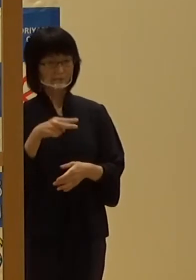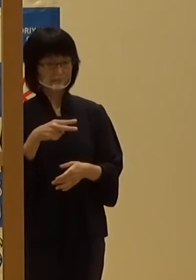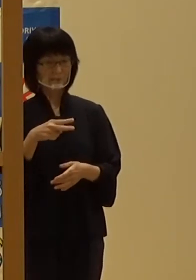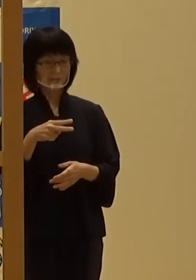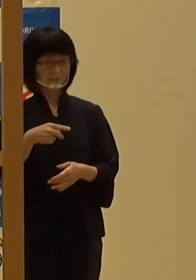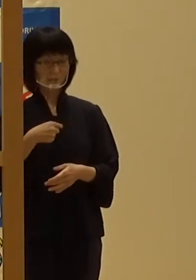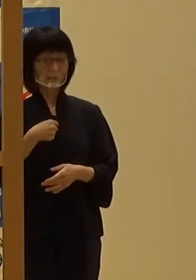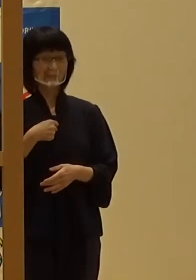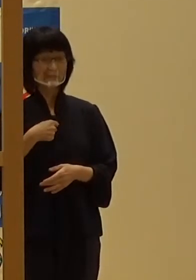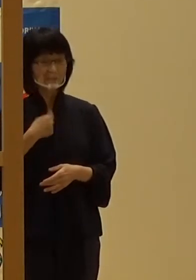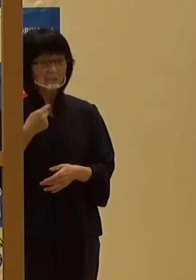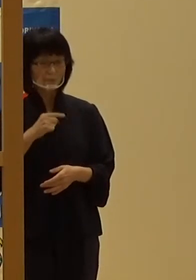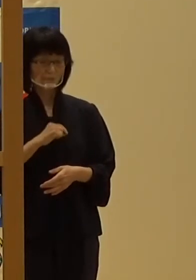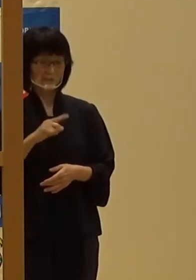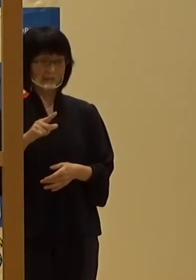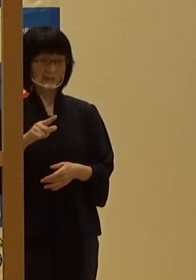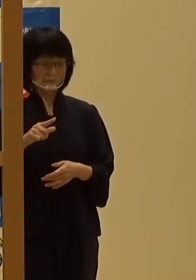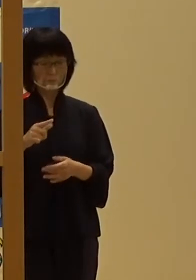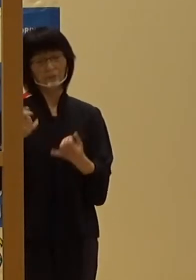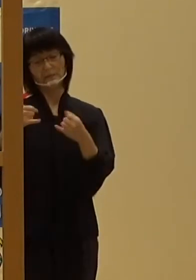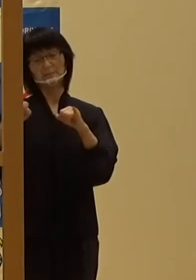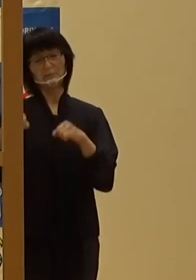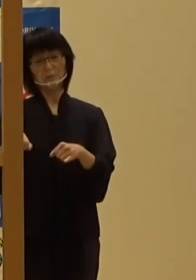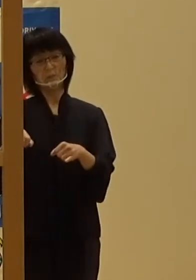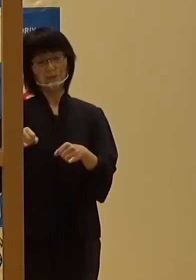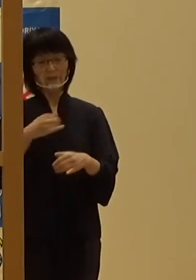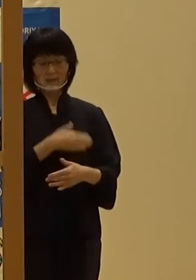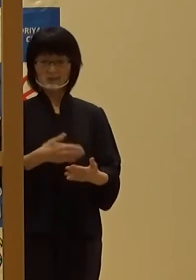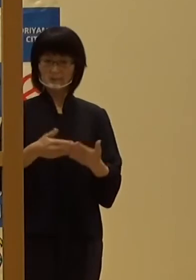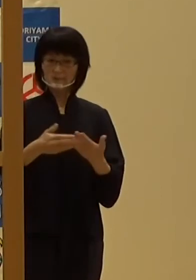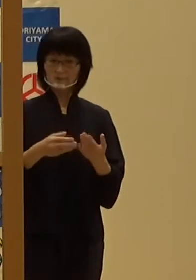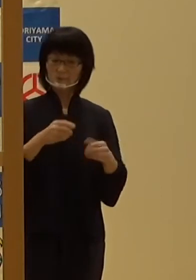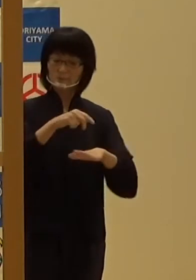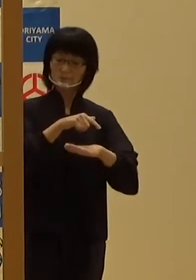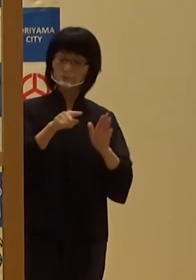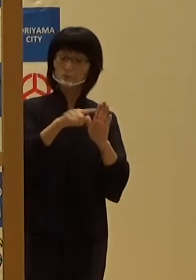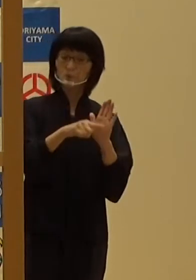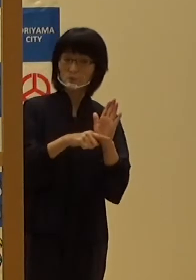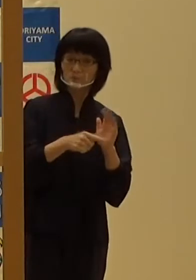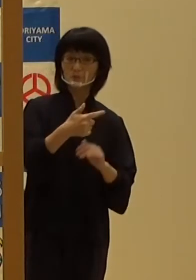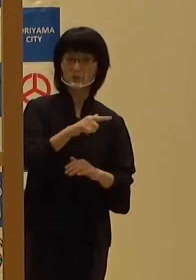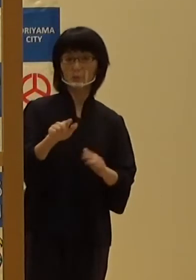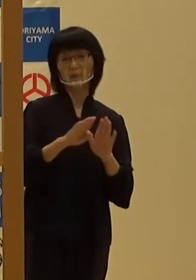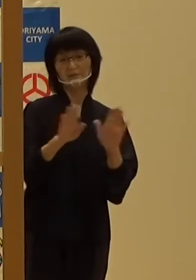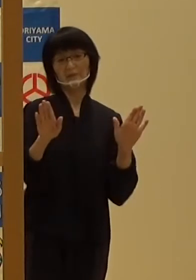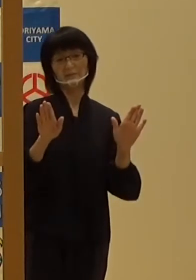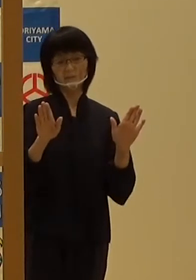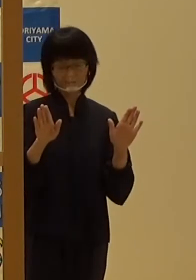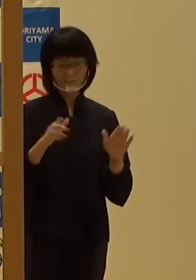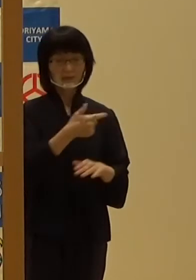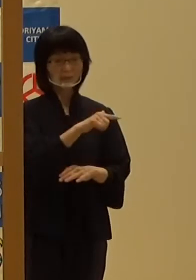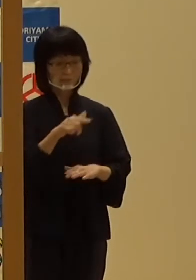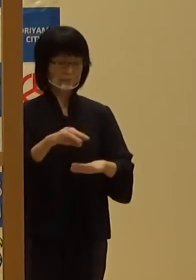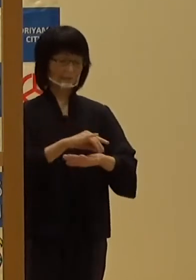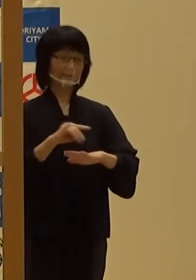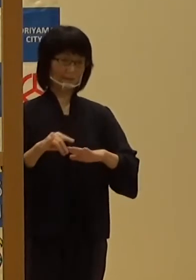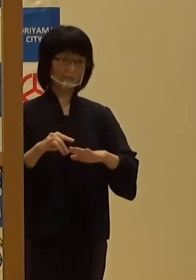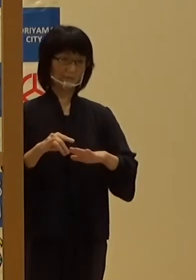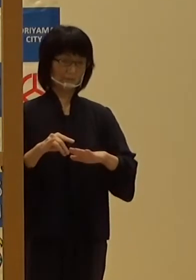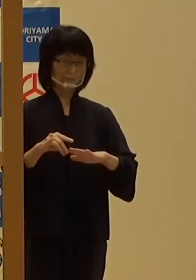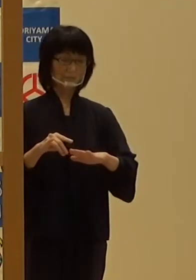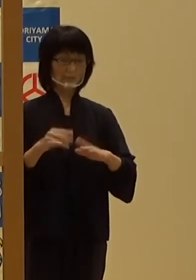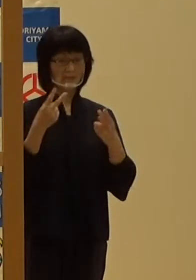施事業としてイベントや体験プログラムの開催などですね、さまざまな企画や催し